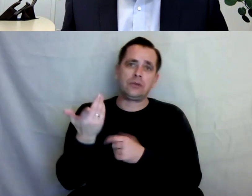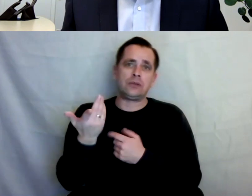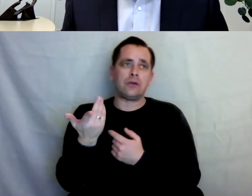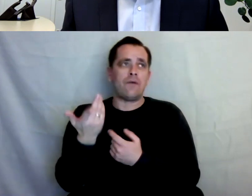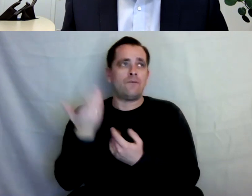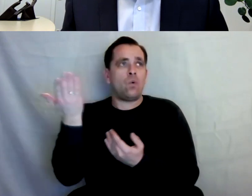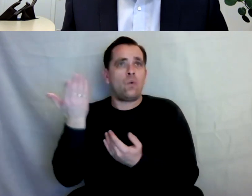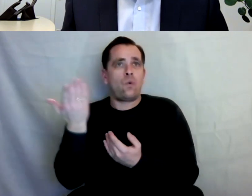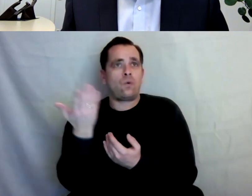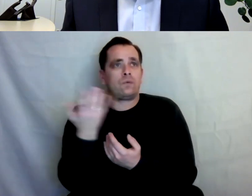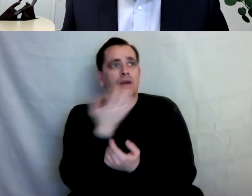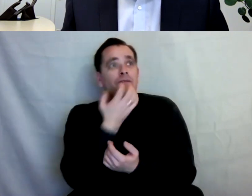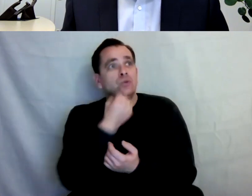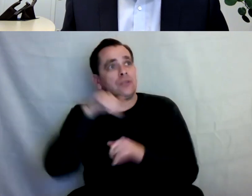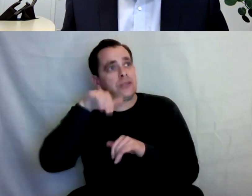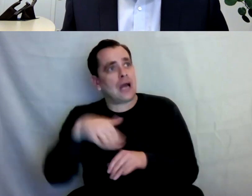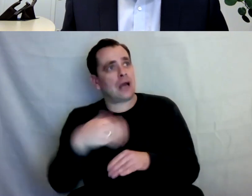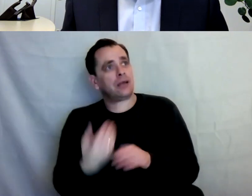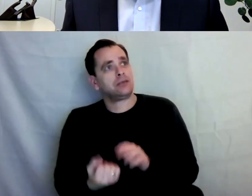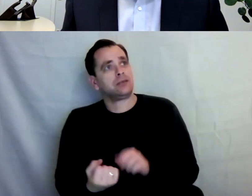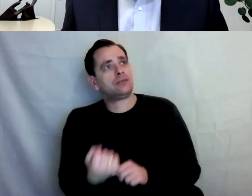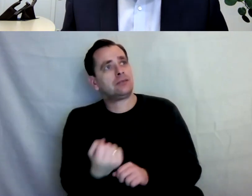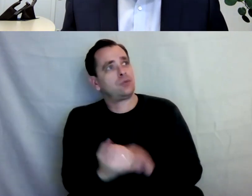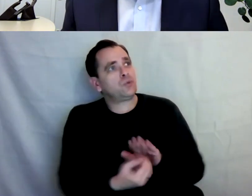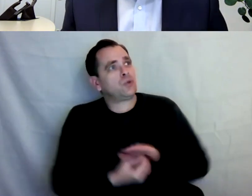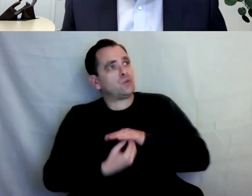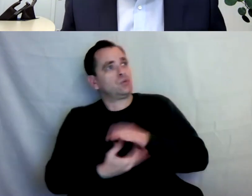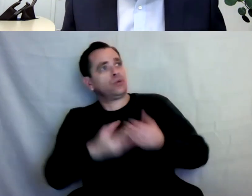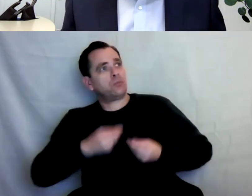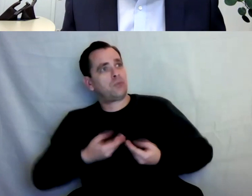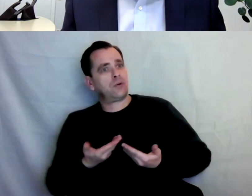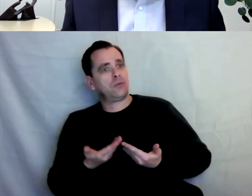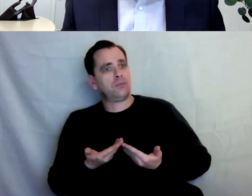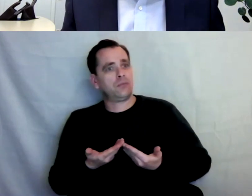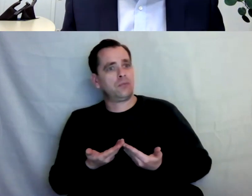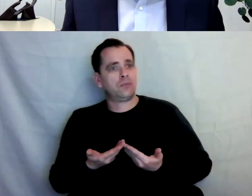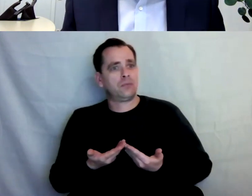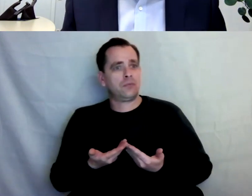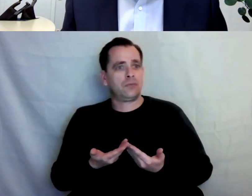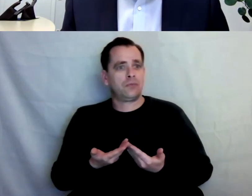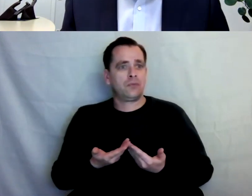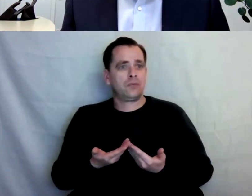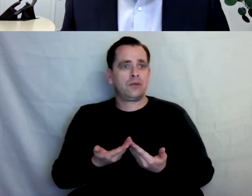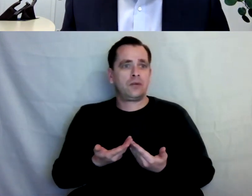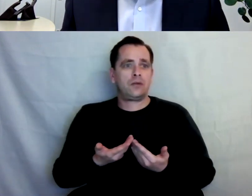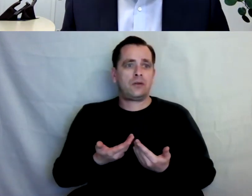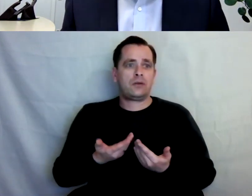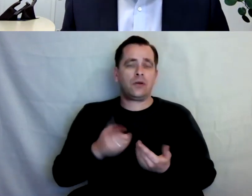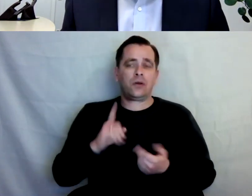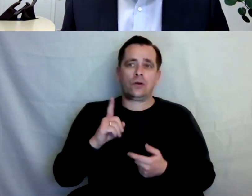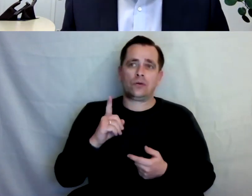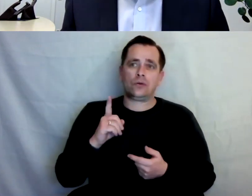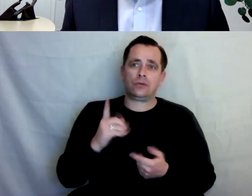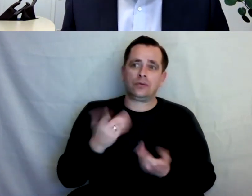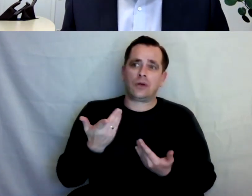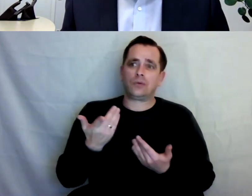nach irgendeiner Stärkung. Und immerhin für mehr als die Hälfte der Bewohner in diesem Land ist es das Christentum, das für